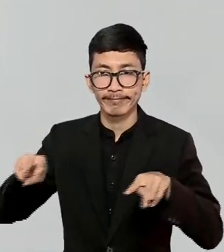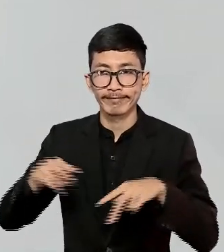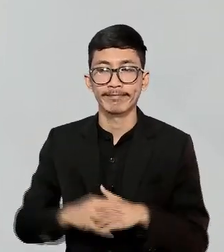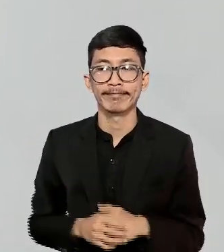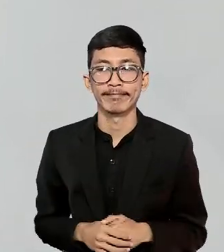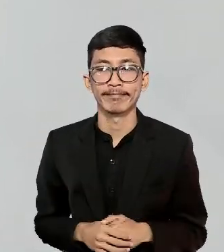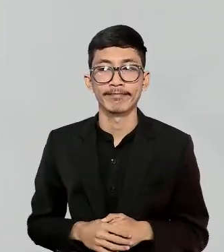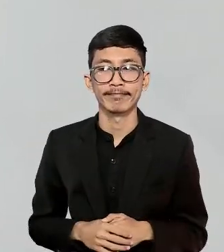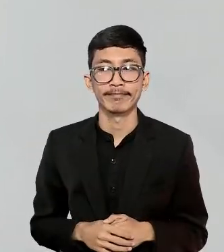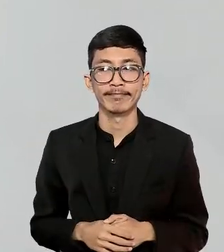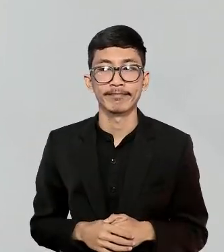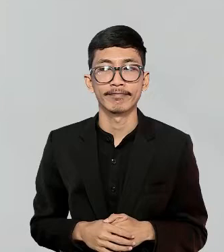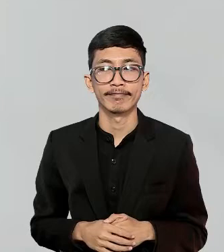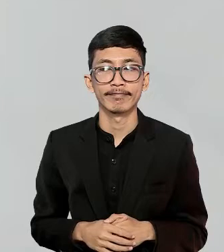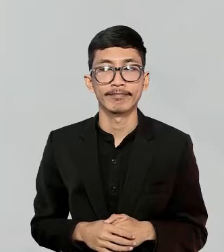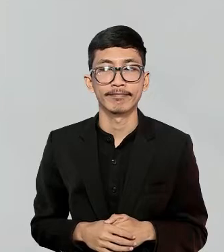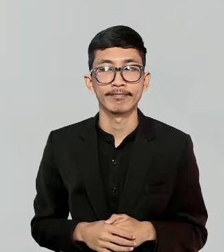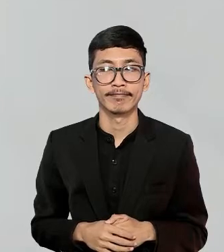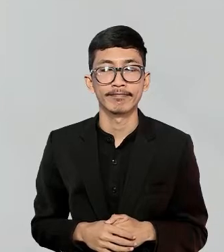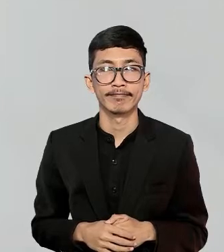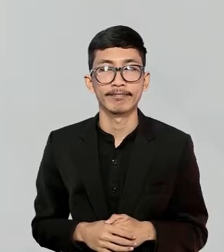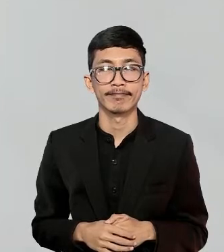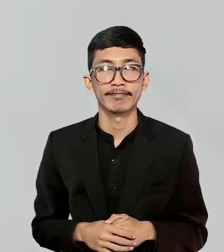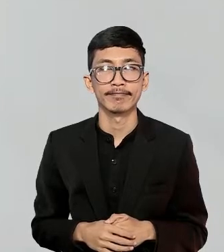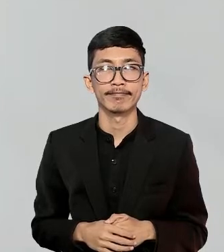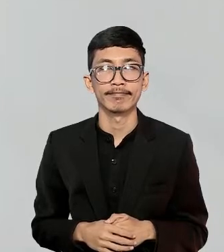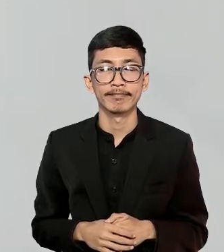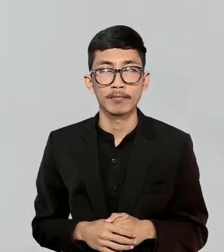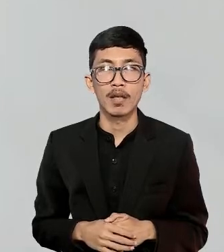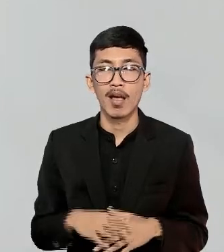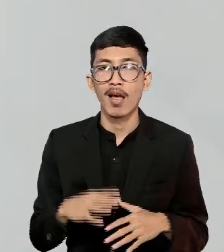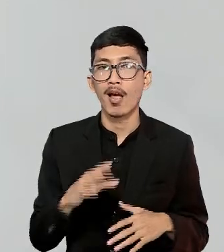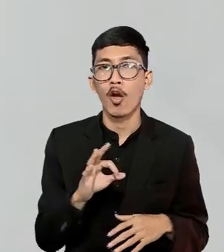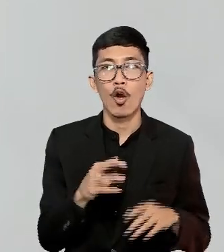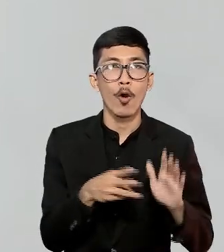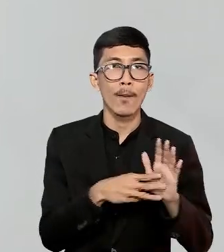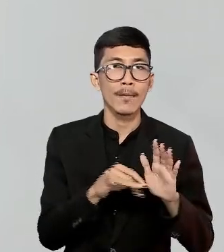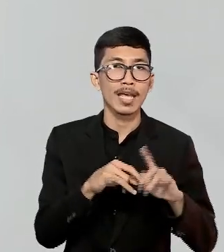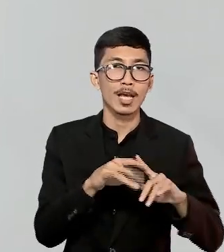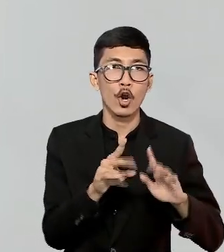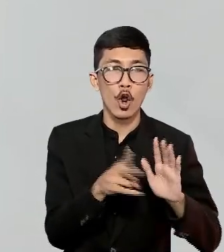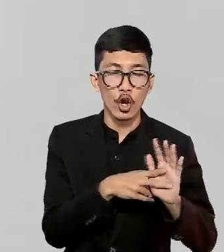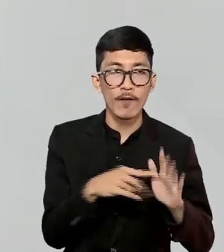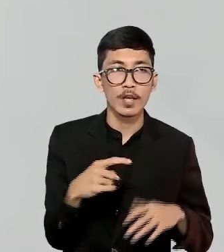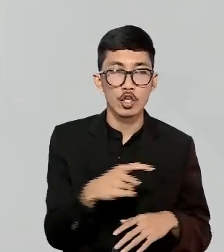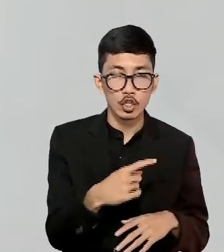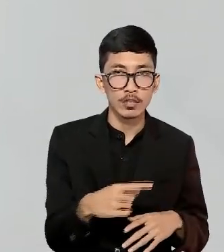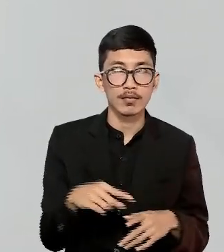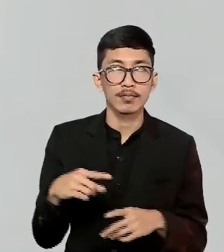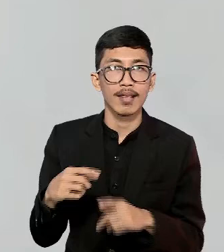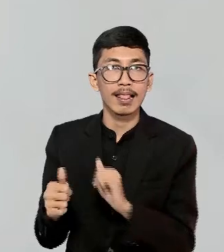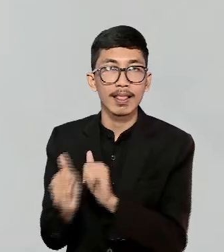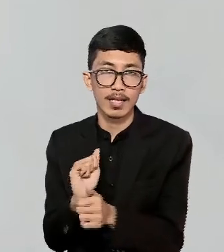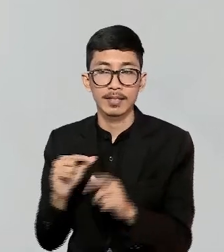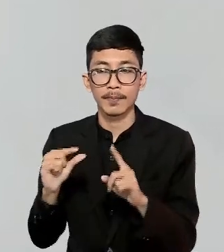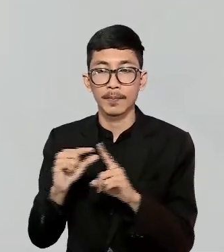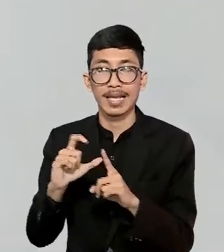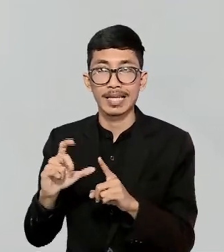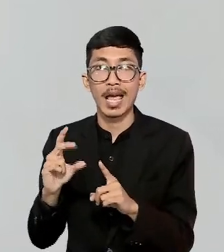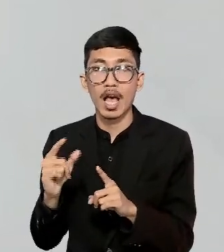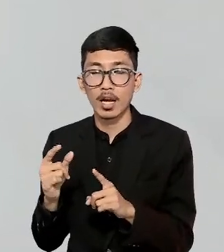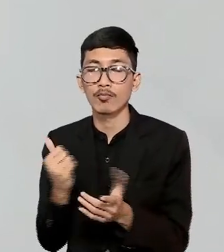ditingkatkan upaya identifikasi keberadaan trend omicron dengan memanfaatkan uji PCR yang secara cepat dapat membedakan selain